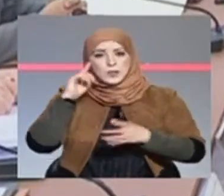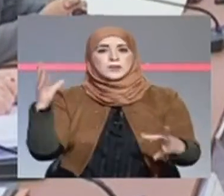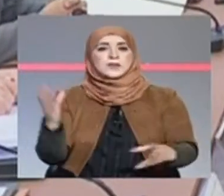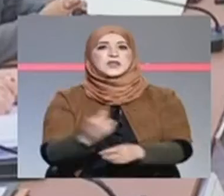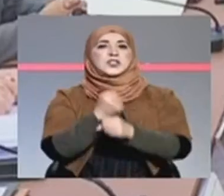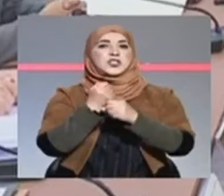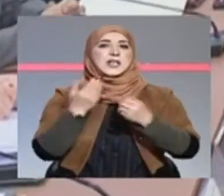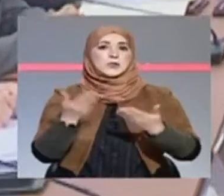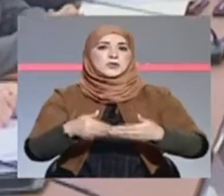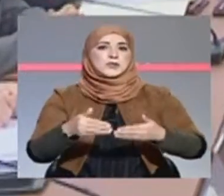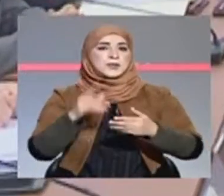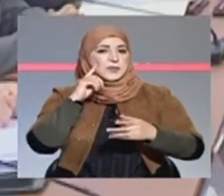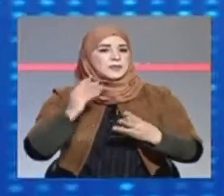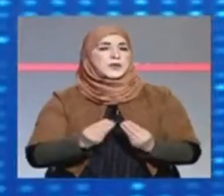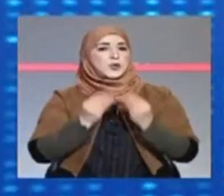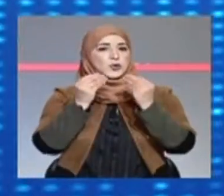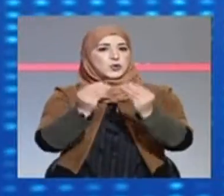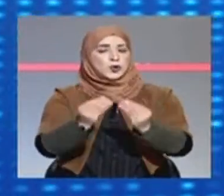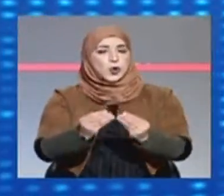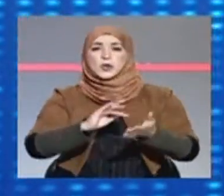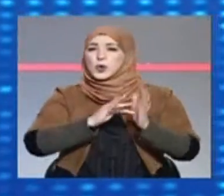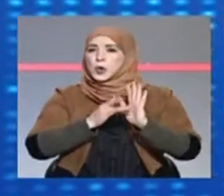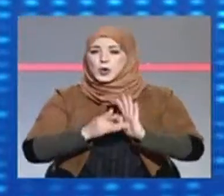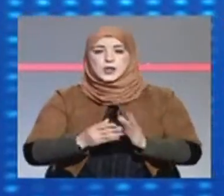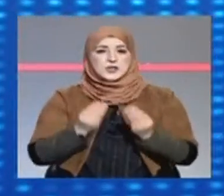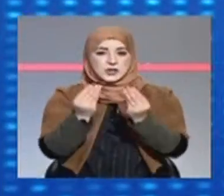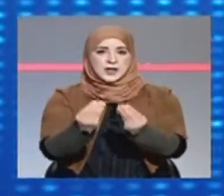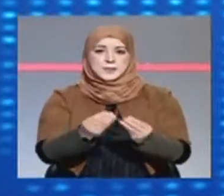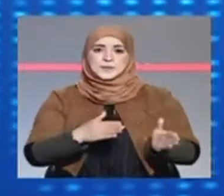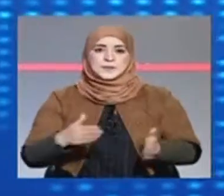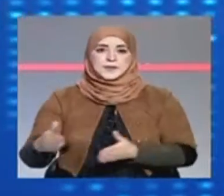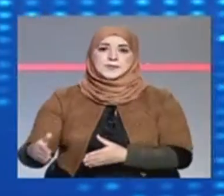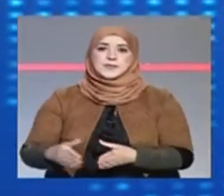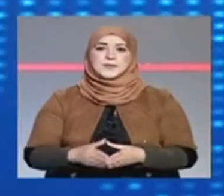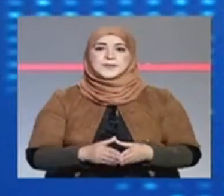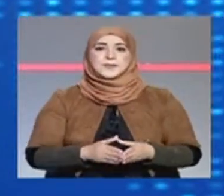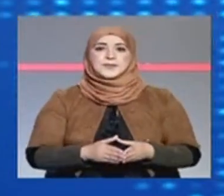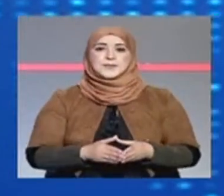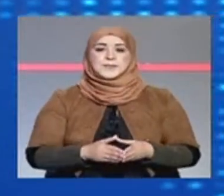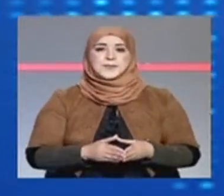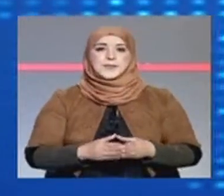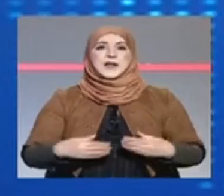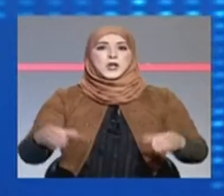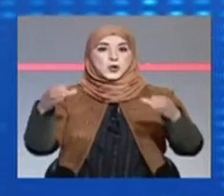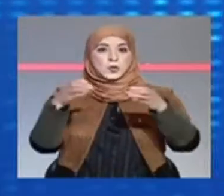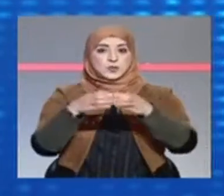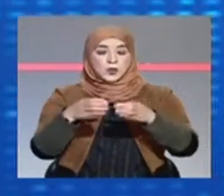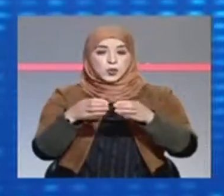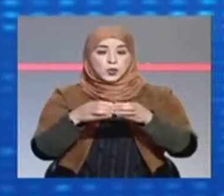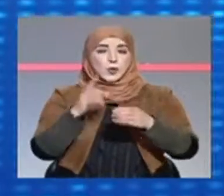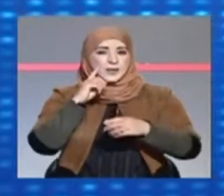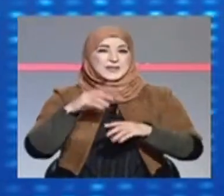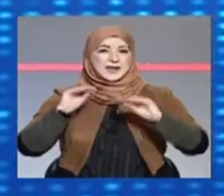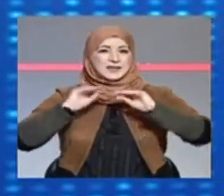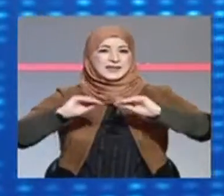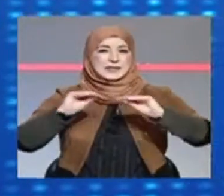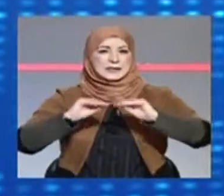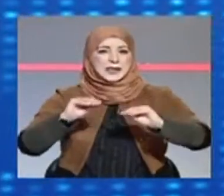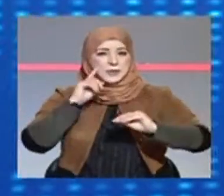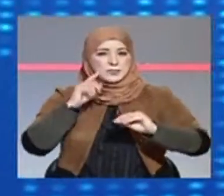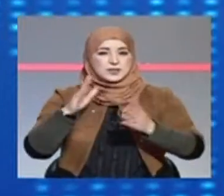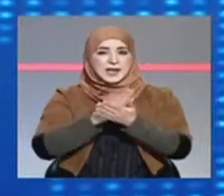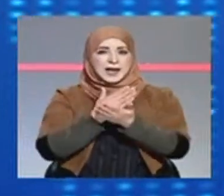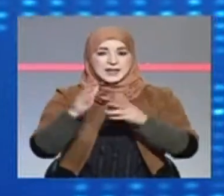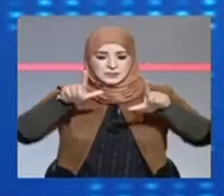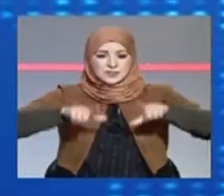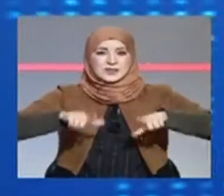بتسهيل الامكانيات كافه حدث ديوان الخدمه المدرسيه بوزاره التربيه منصه رقميه جديده